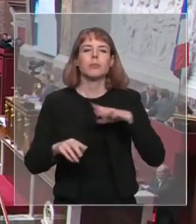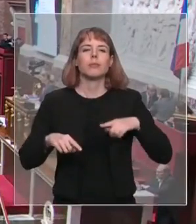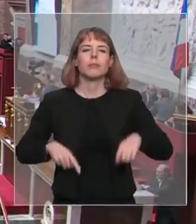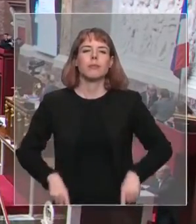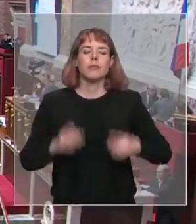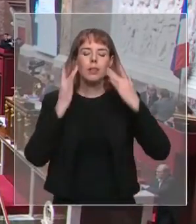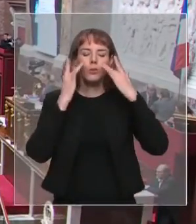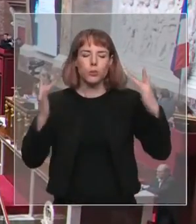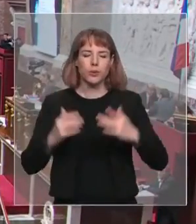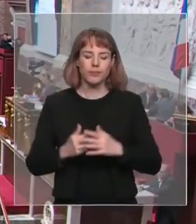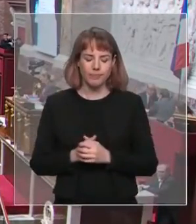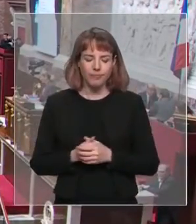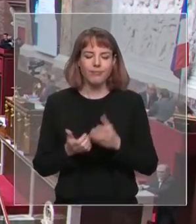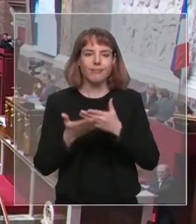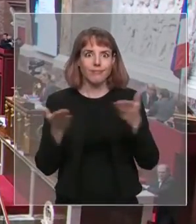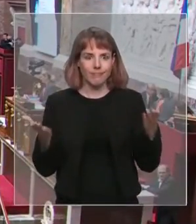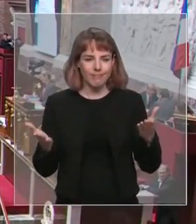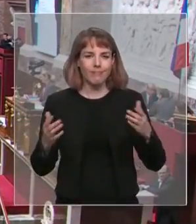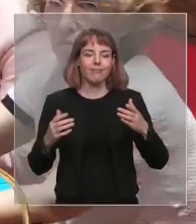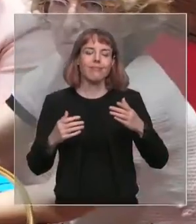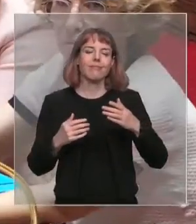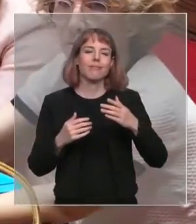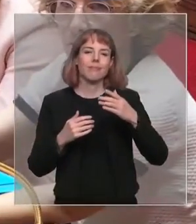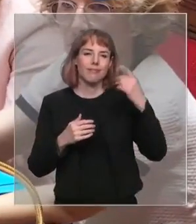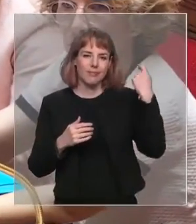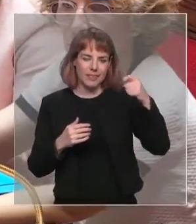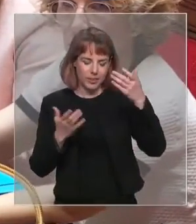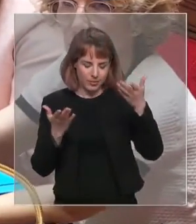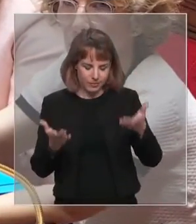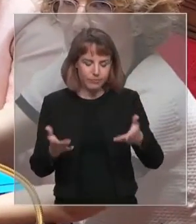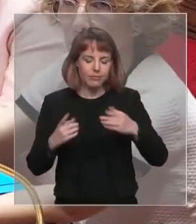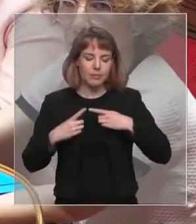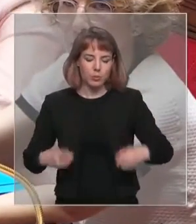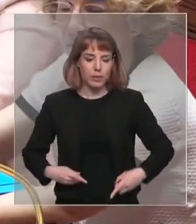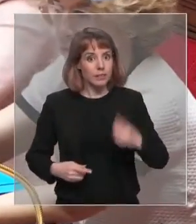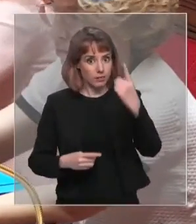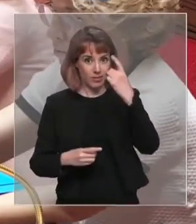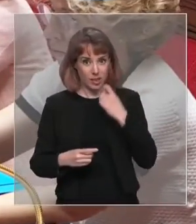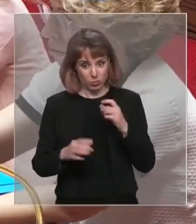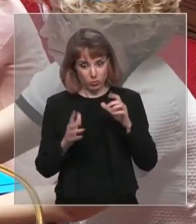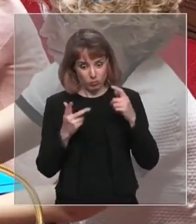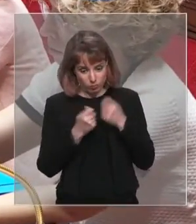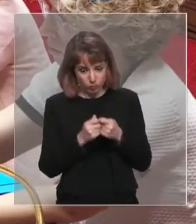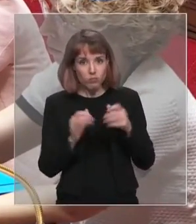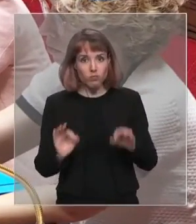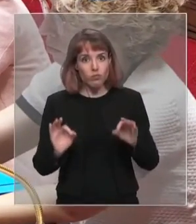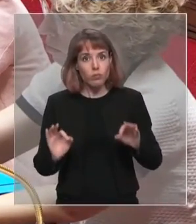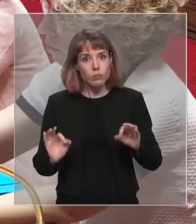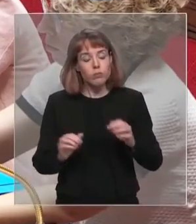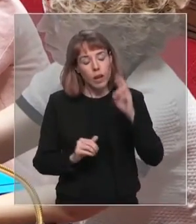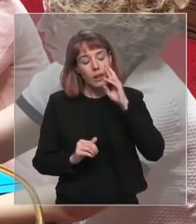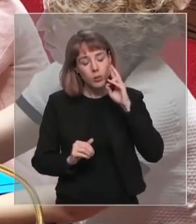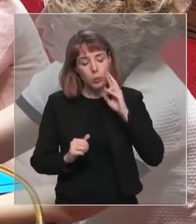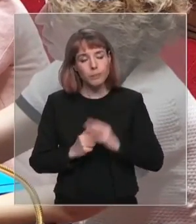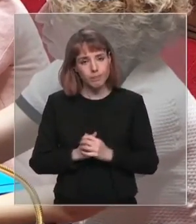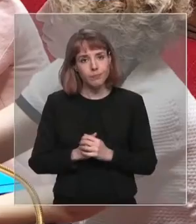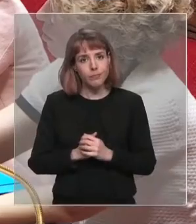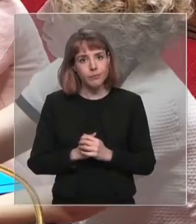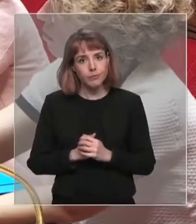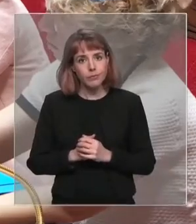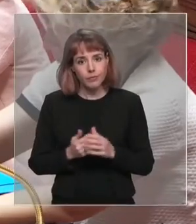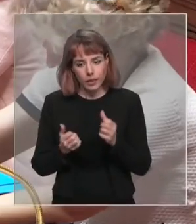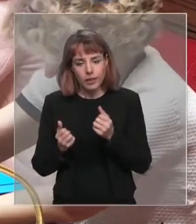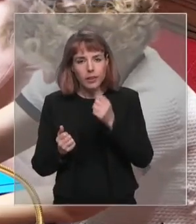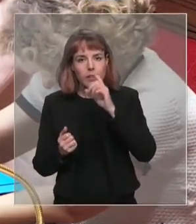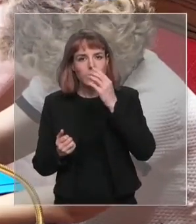Présidente, Mesdames et Messieurs les députés, Monsieur le député Ballard, je veux vous dire, votre question est totalement pertinente. Vous avez raison. S'agissant notamment du pluralisme